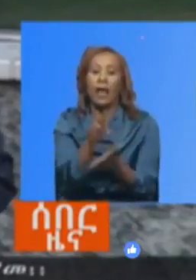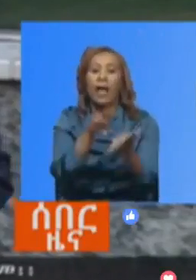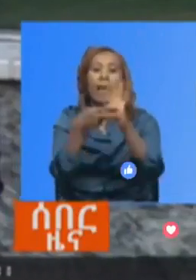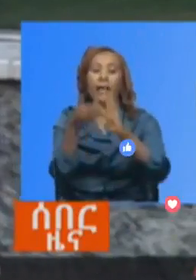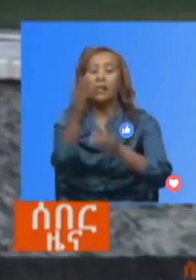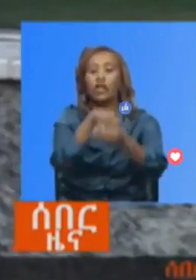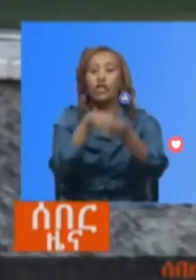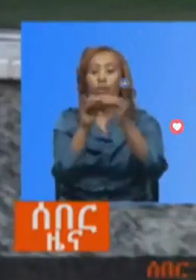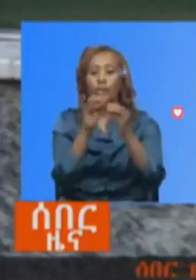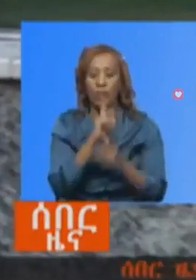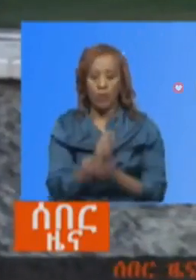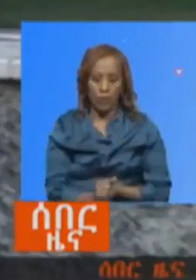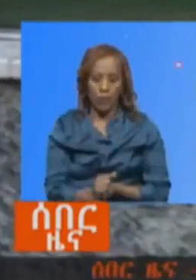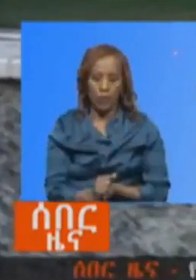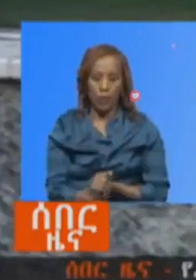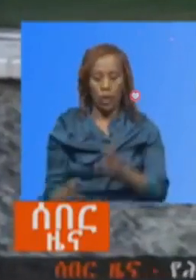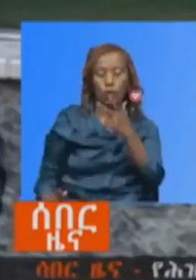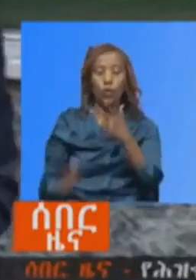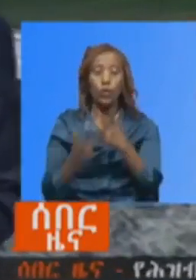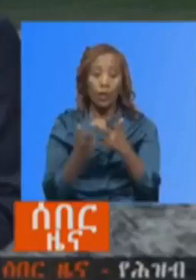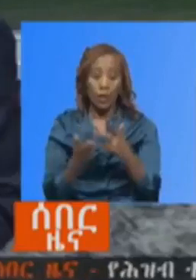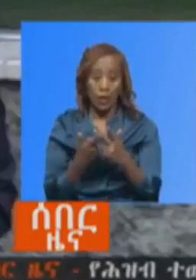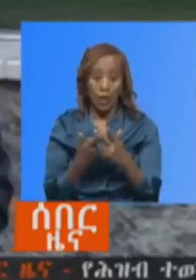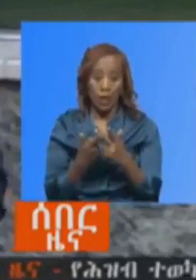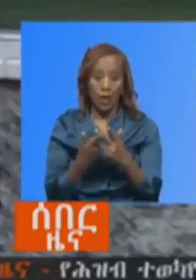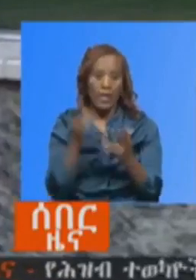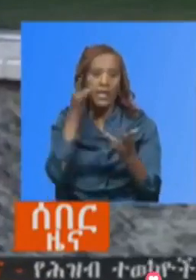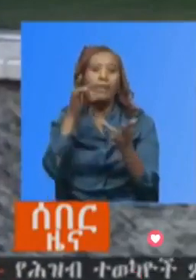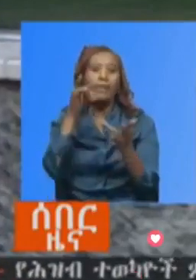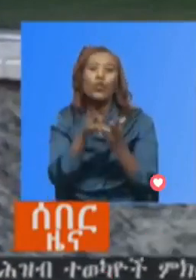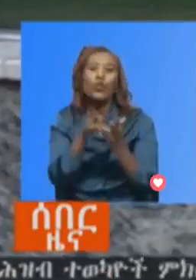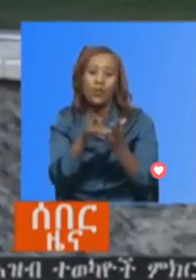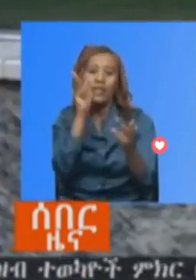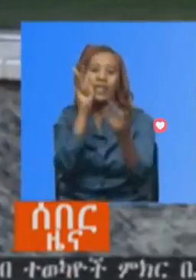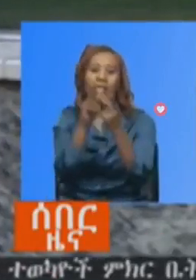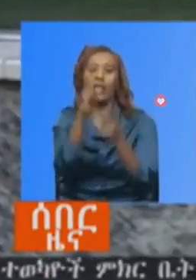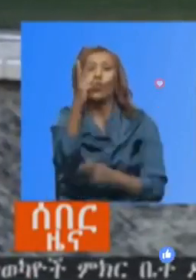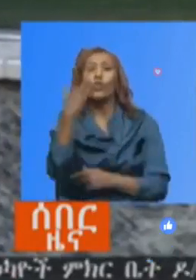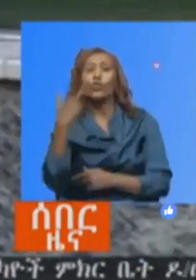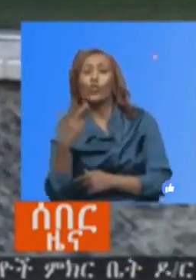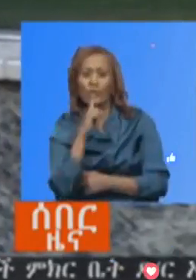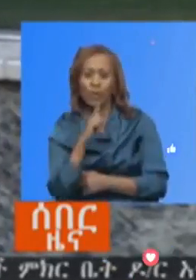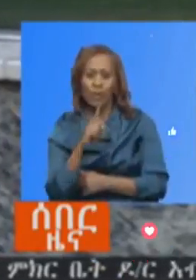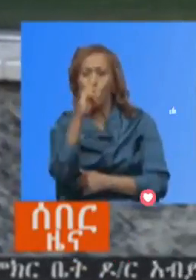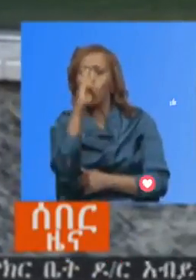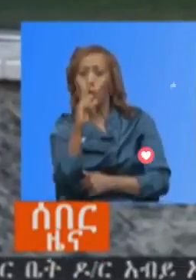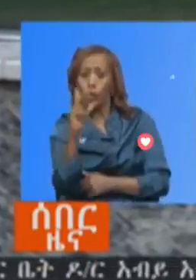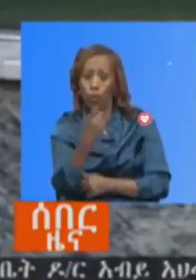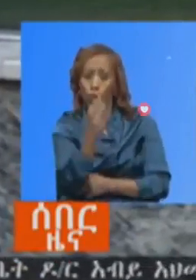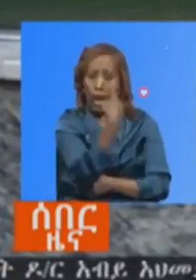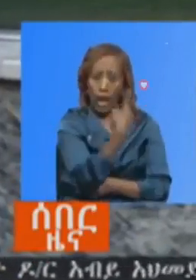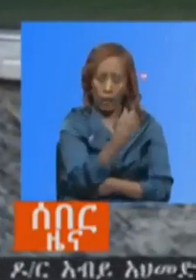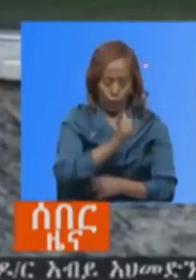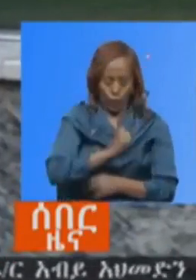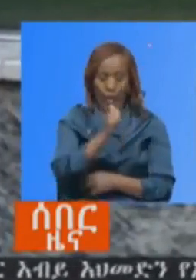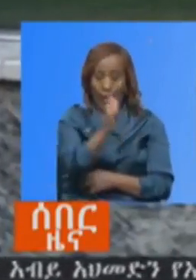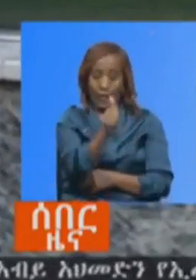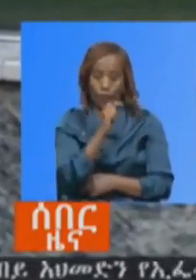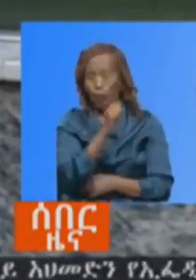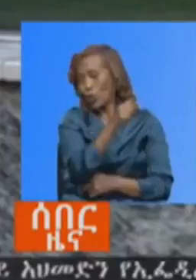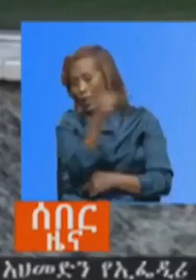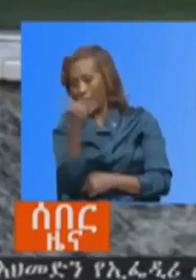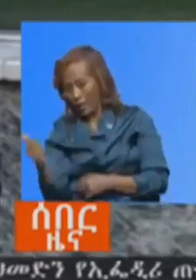ጭምር ነው። ሶስተኛ የሚስቶች ስኬት 2-3 ነው። 2 ሲሆን አንዱ የራሳቸው